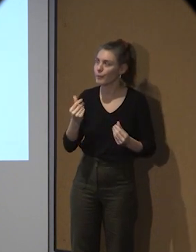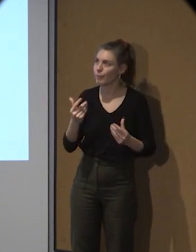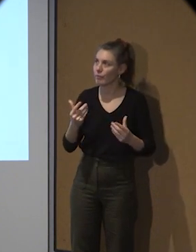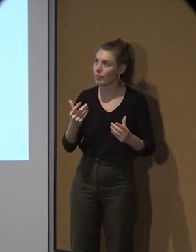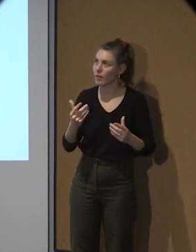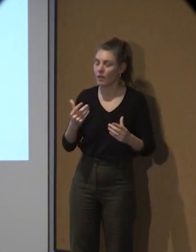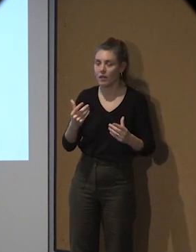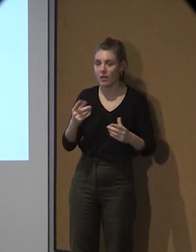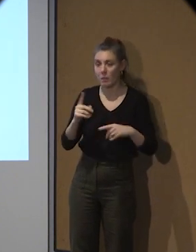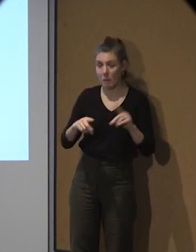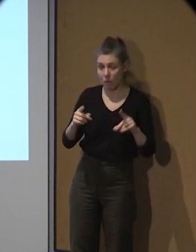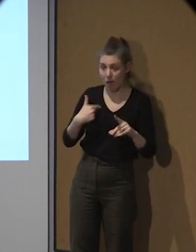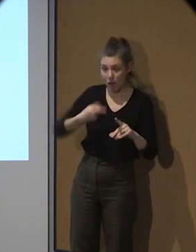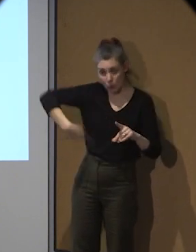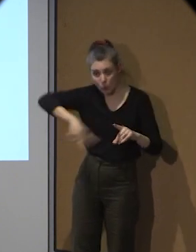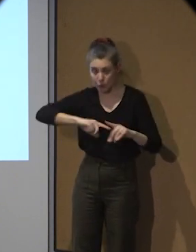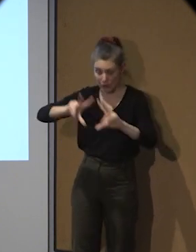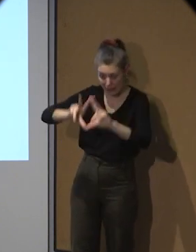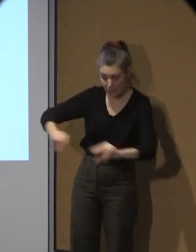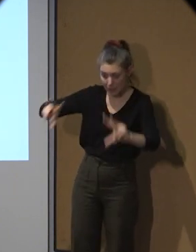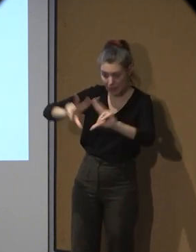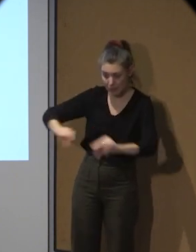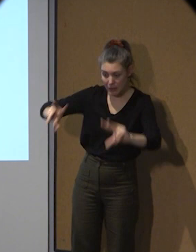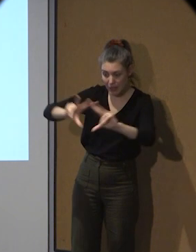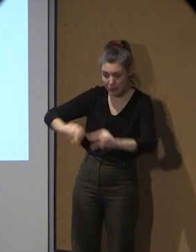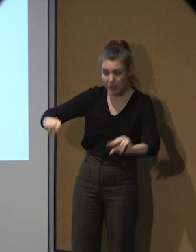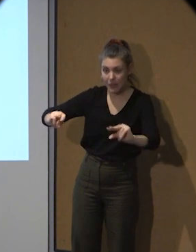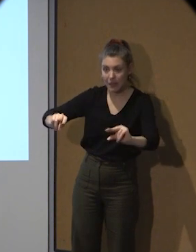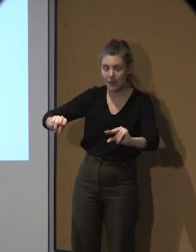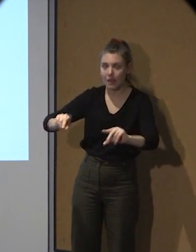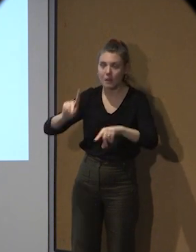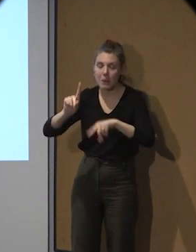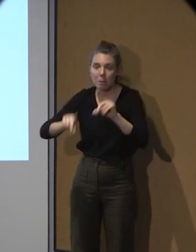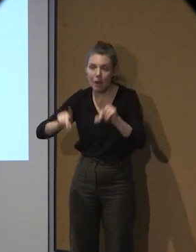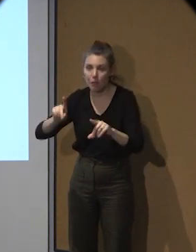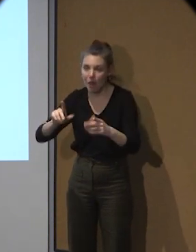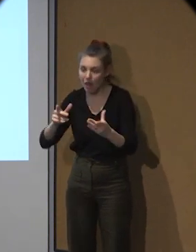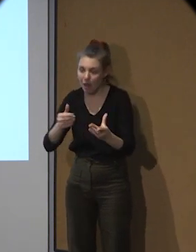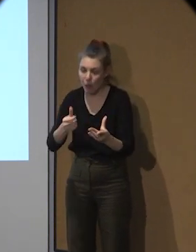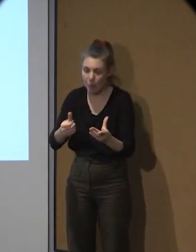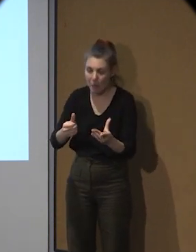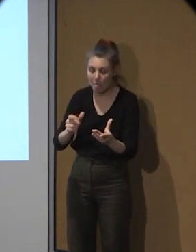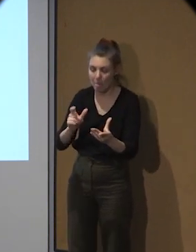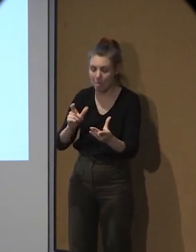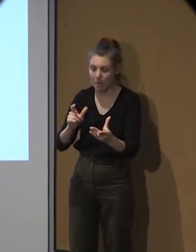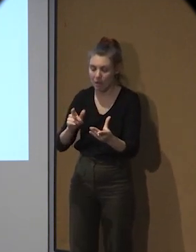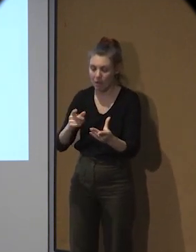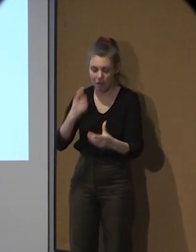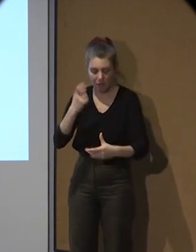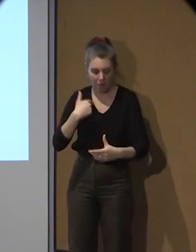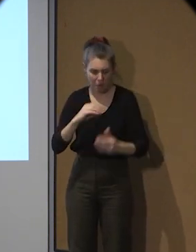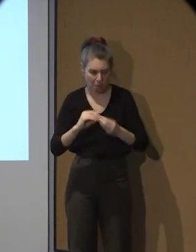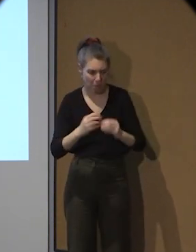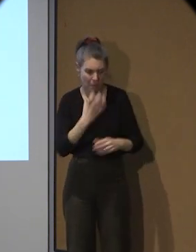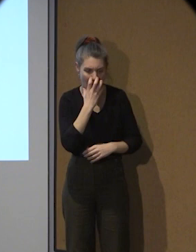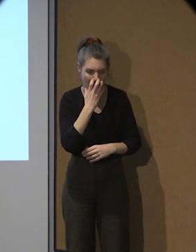vont avoir retenu « Ah, mais il est asthmatique, il ne peut pas tout faire ». Ou « Ah, ben, il a une scoliose, il peut pas faire de